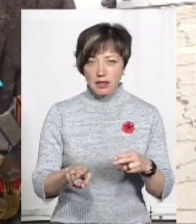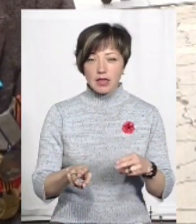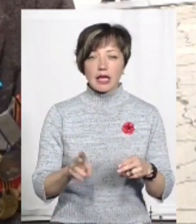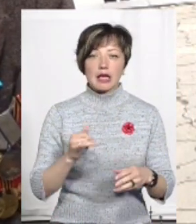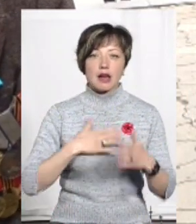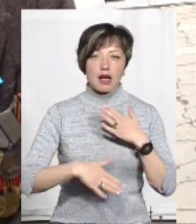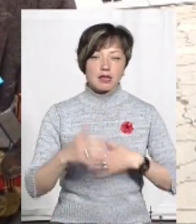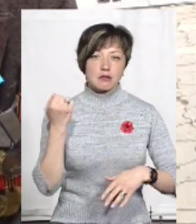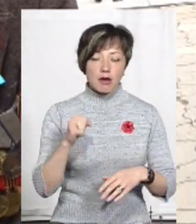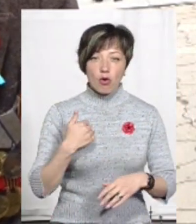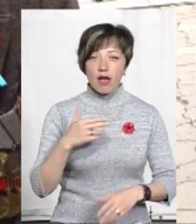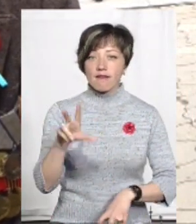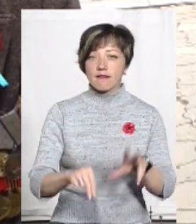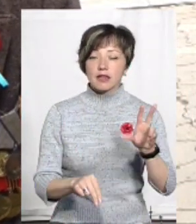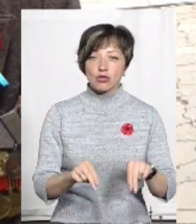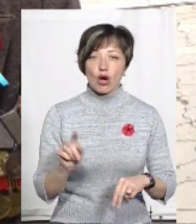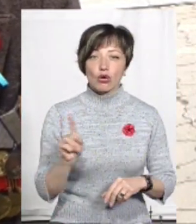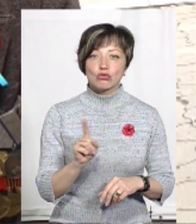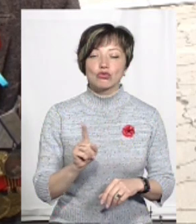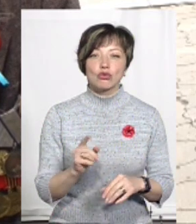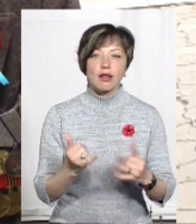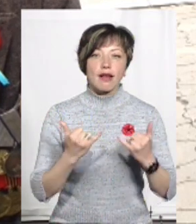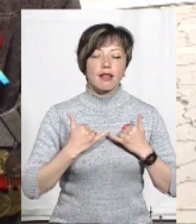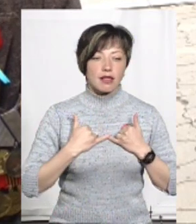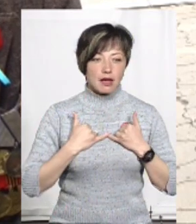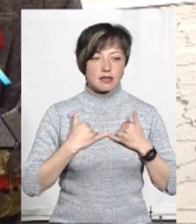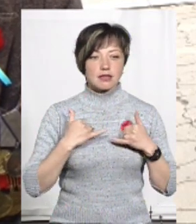І я вважаю, що для нас,